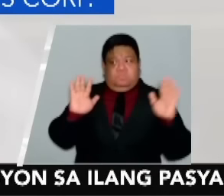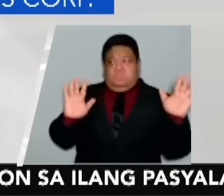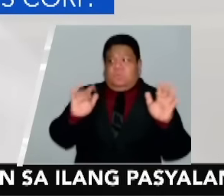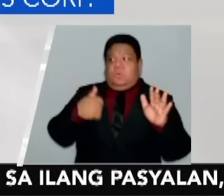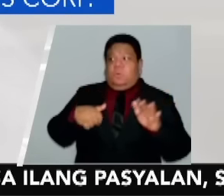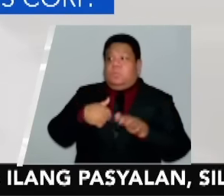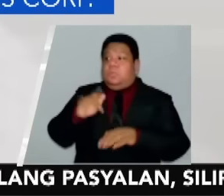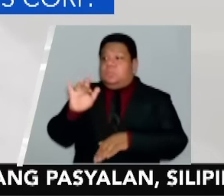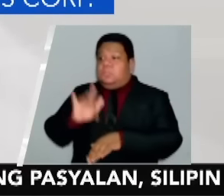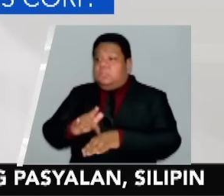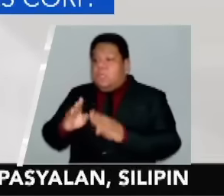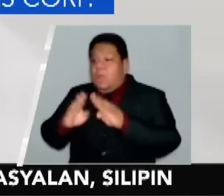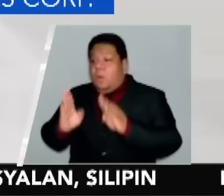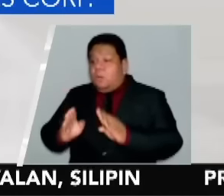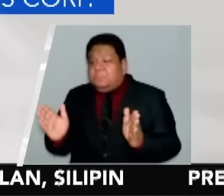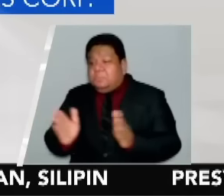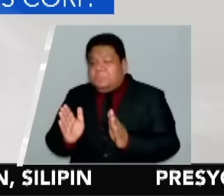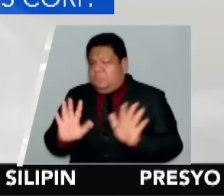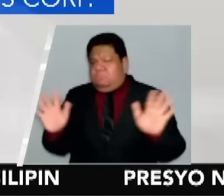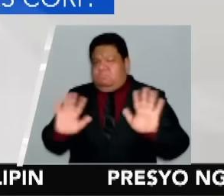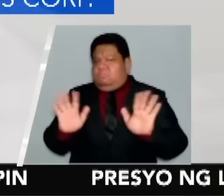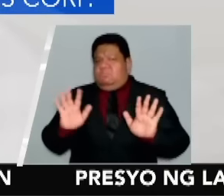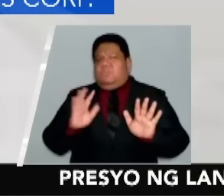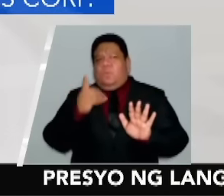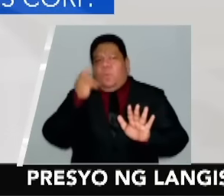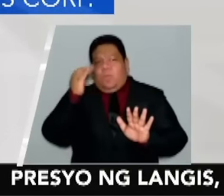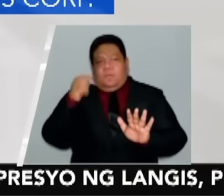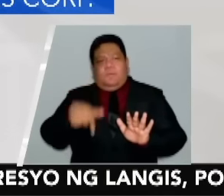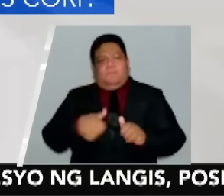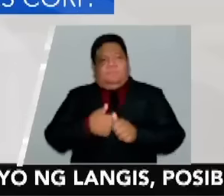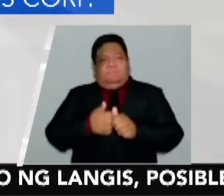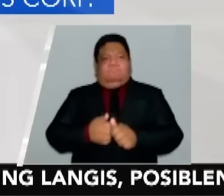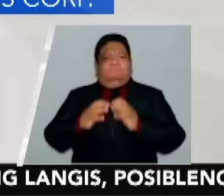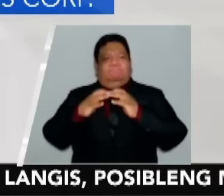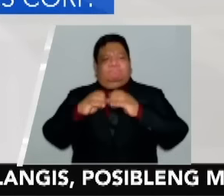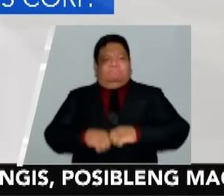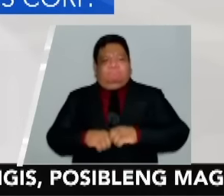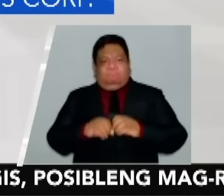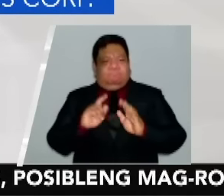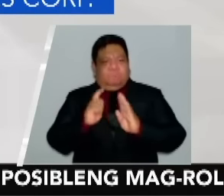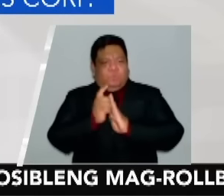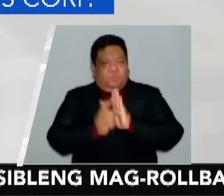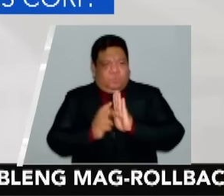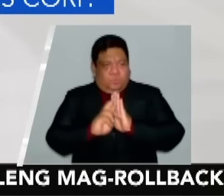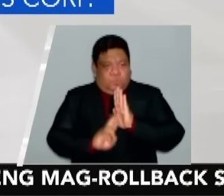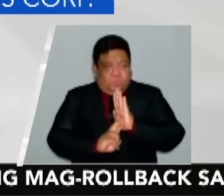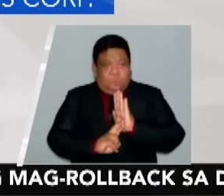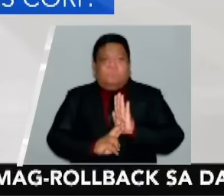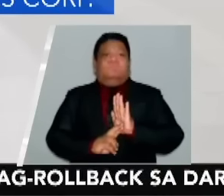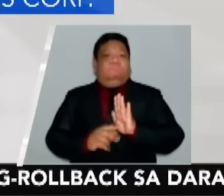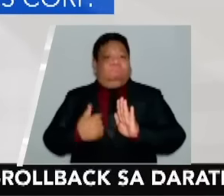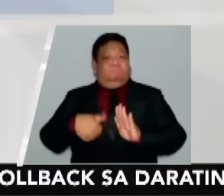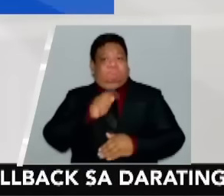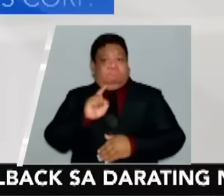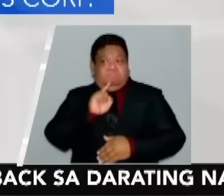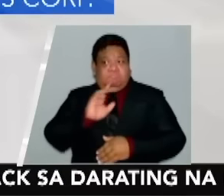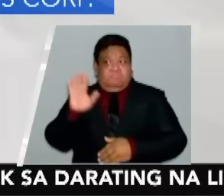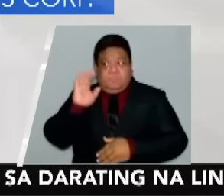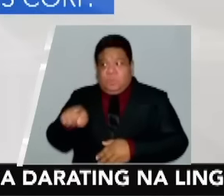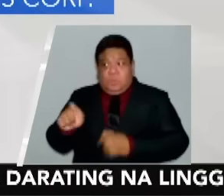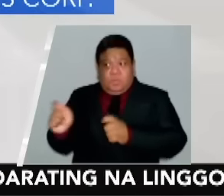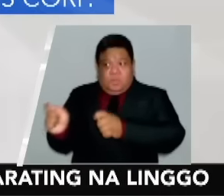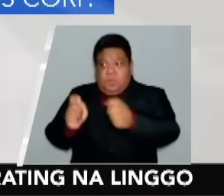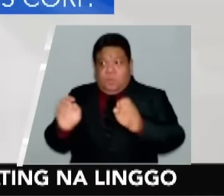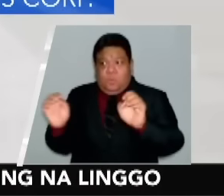indigent sa pagpapatupad ng writ of demolition. Nangako rin ng Clark Hills na hanggat walang malilipatan, hindi nila gigibain ang bahay ng